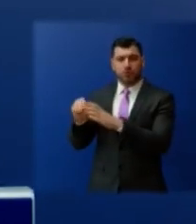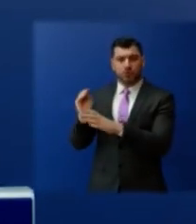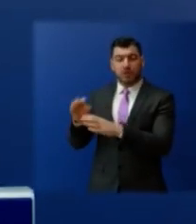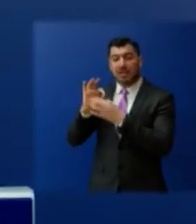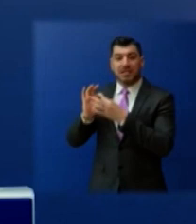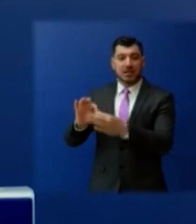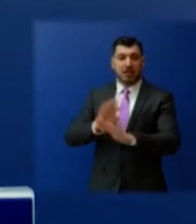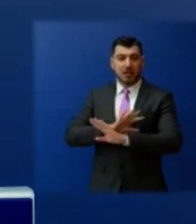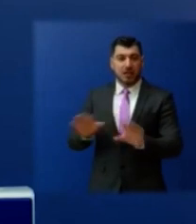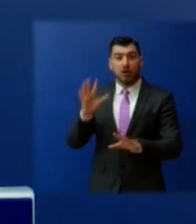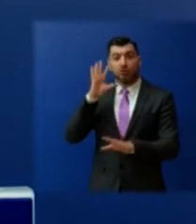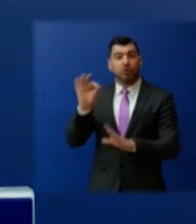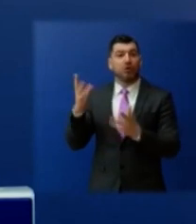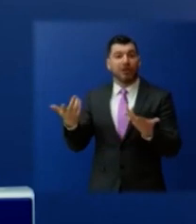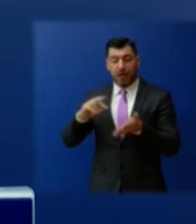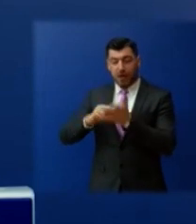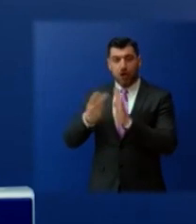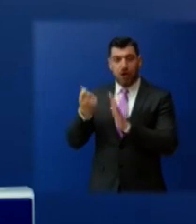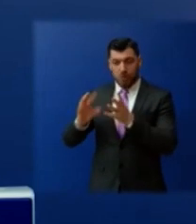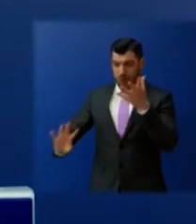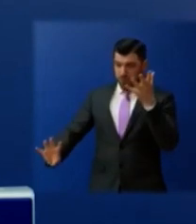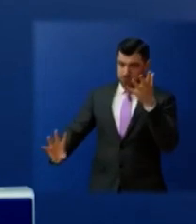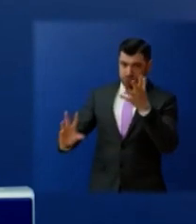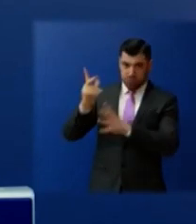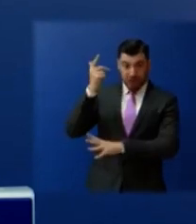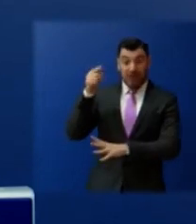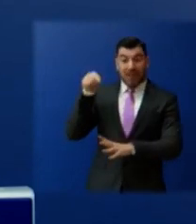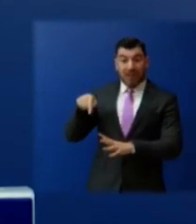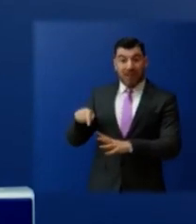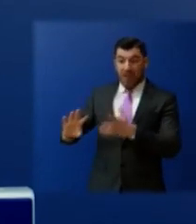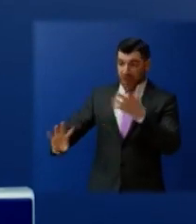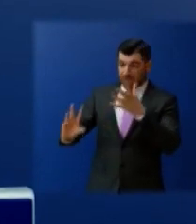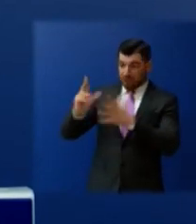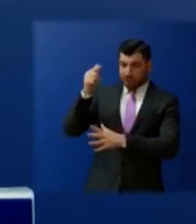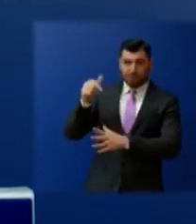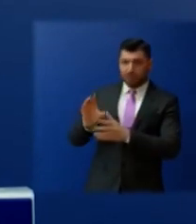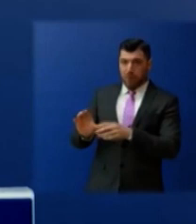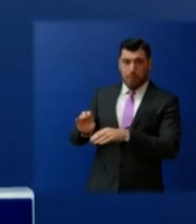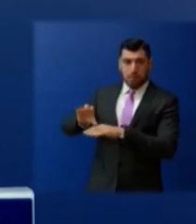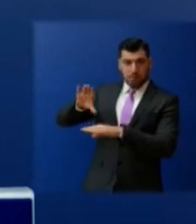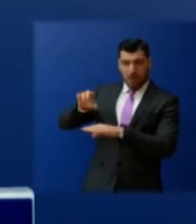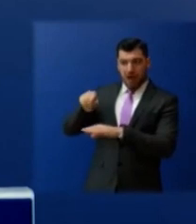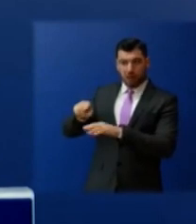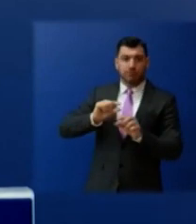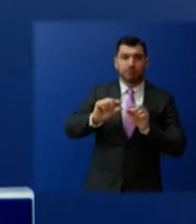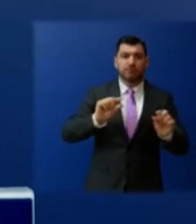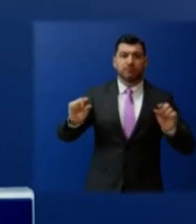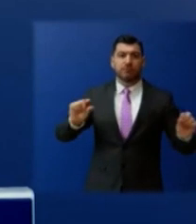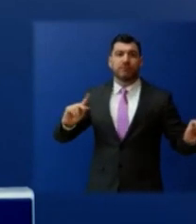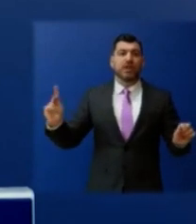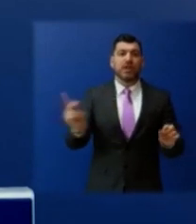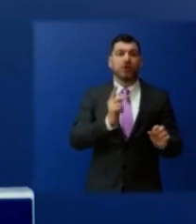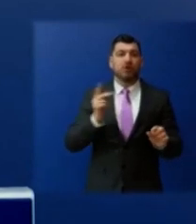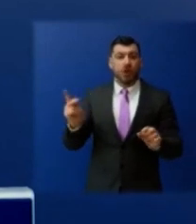λόγια, προοδεύει η οικονομία μας και μετατρέπουμε αυτόματα το δημοσιονομικό αποτέλεσμα σε κοινωνικό κεκτημένο, επιστρέφοντας